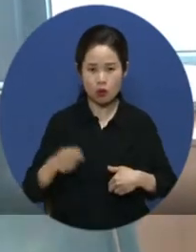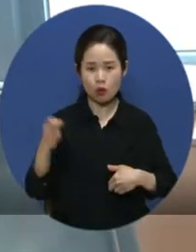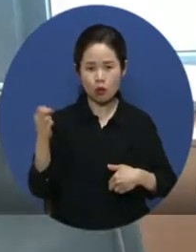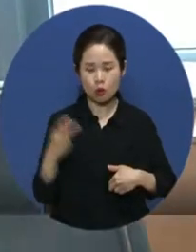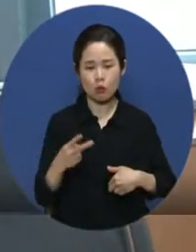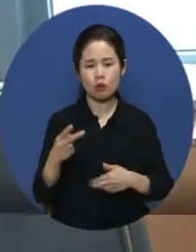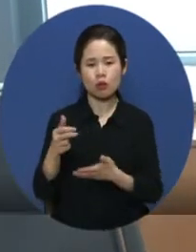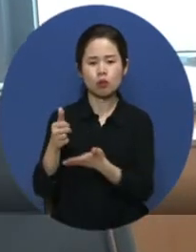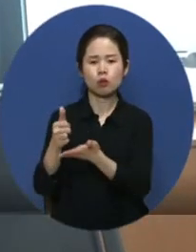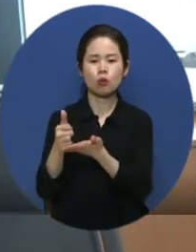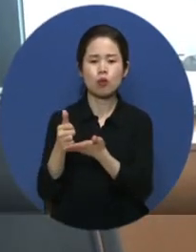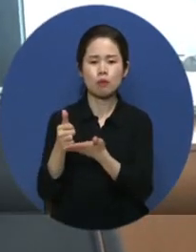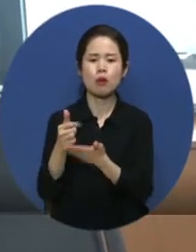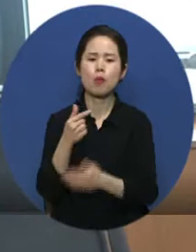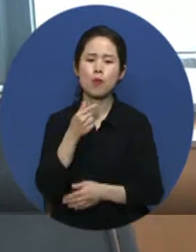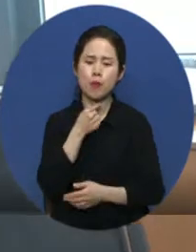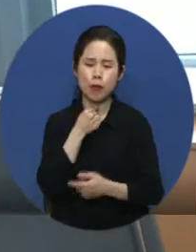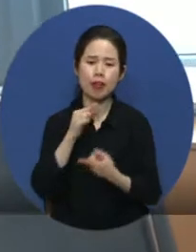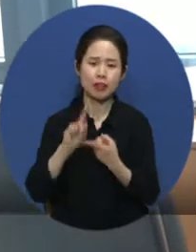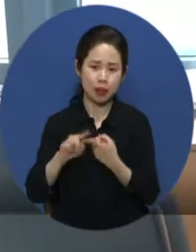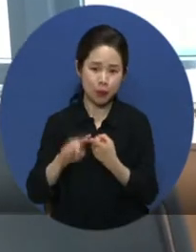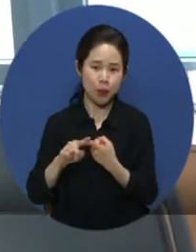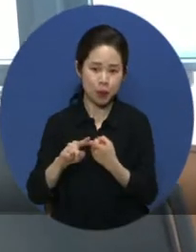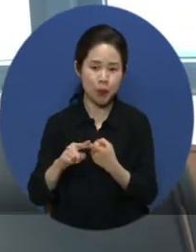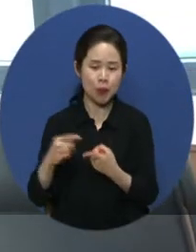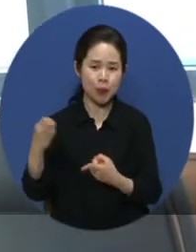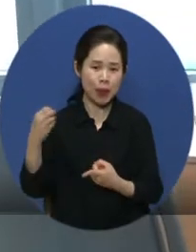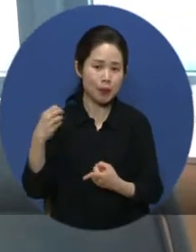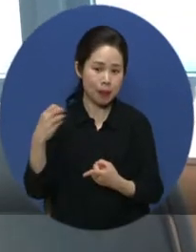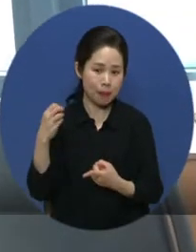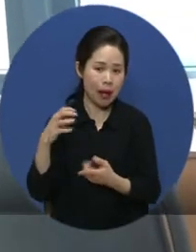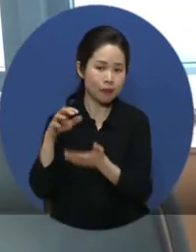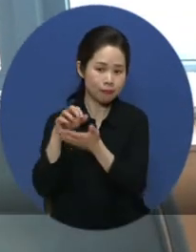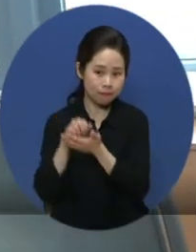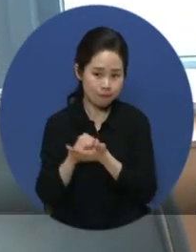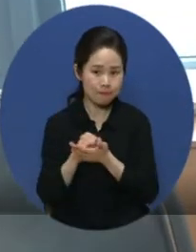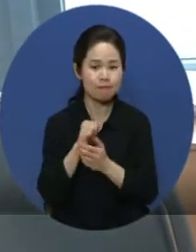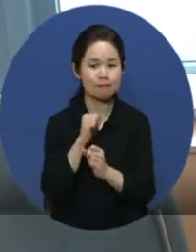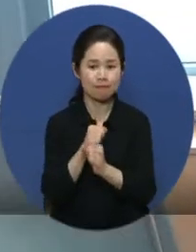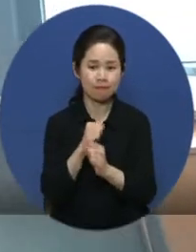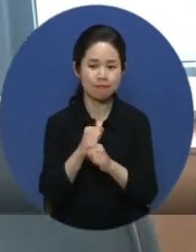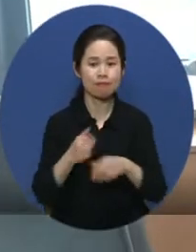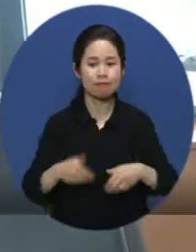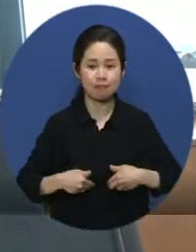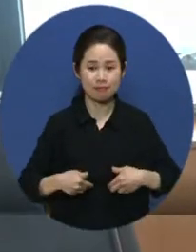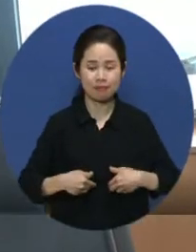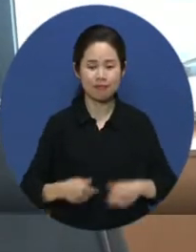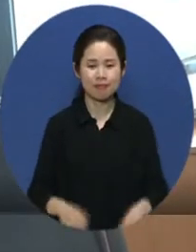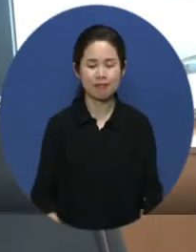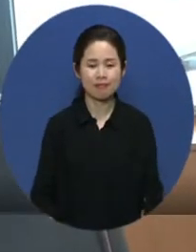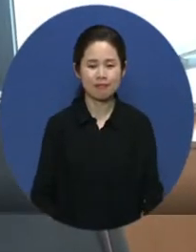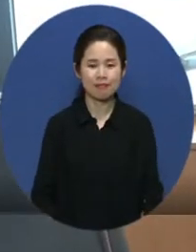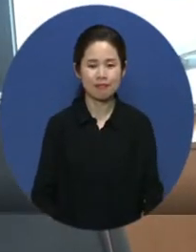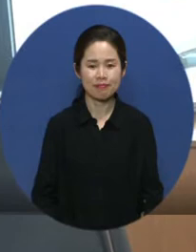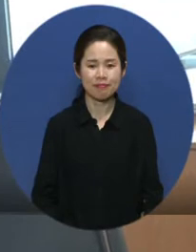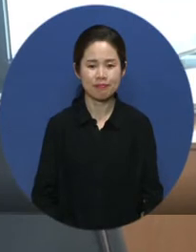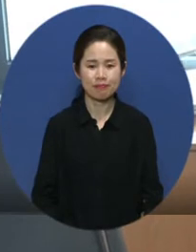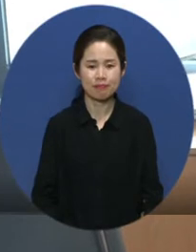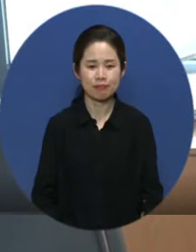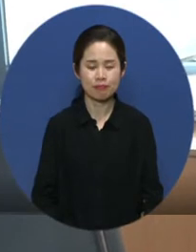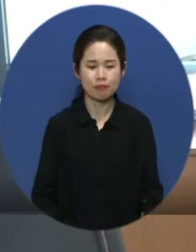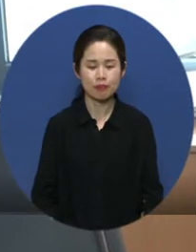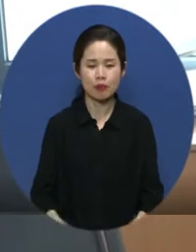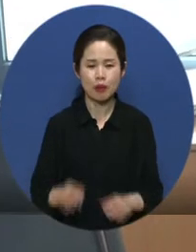뭐 또 손님의 의견도 존중해야 되고. 그럼 어떤 걸